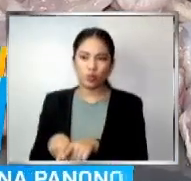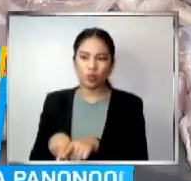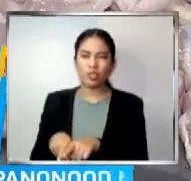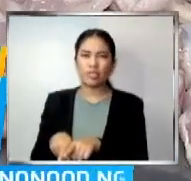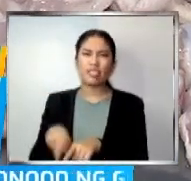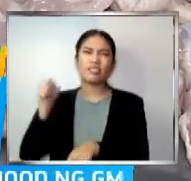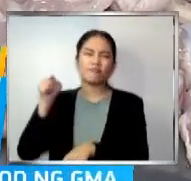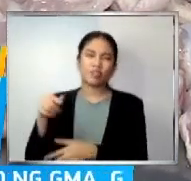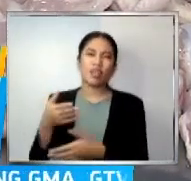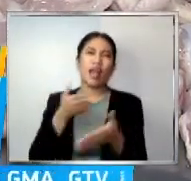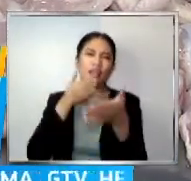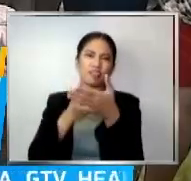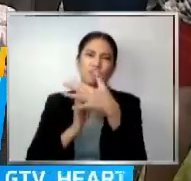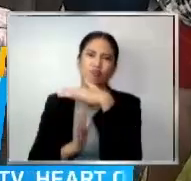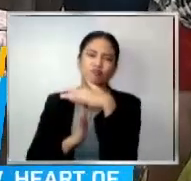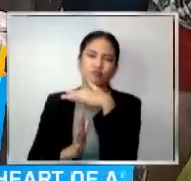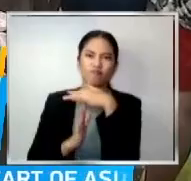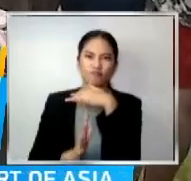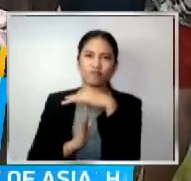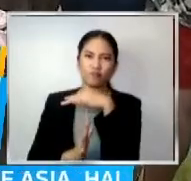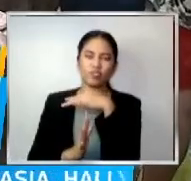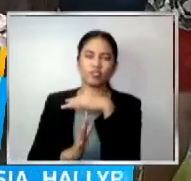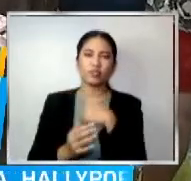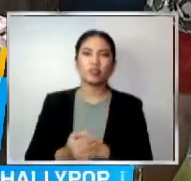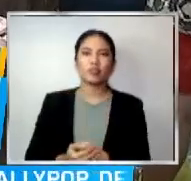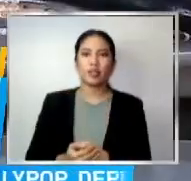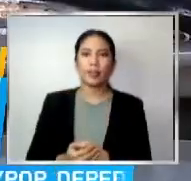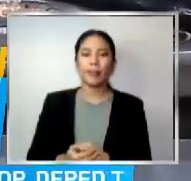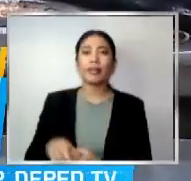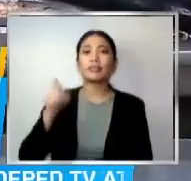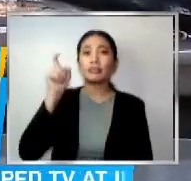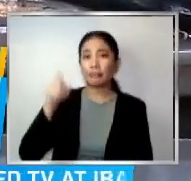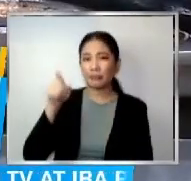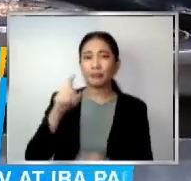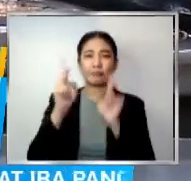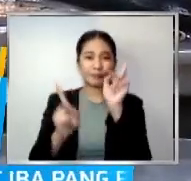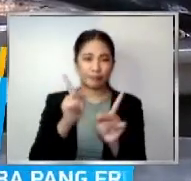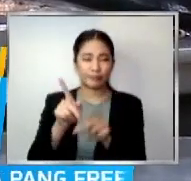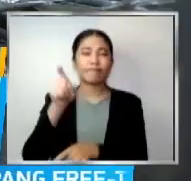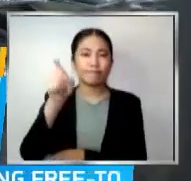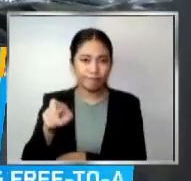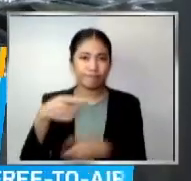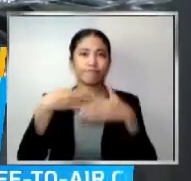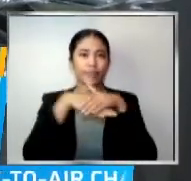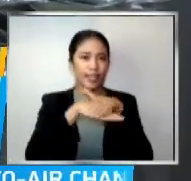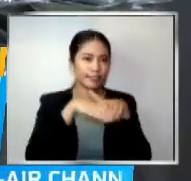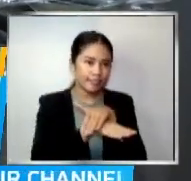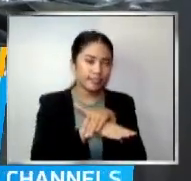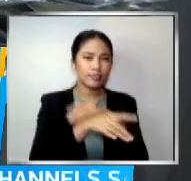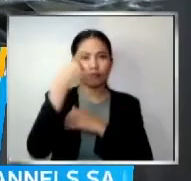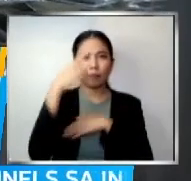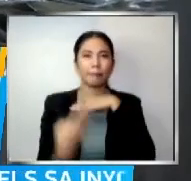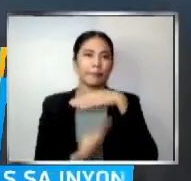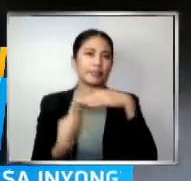Kasi ang consumer dapat lagi nandiyan yung kanyang access eh, sa mga pangunahing bilhin na pwede at